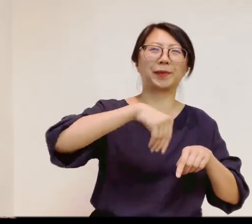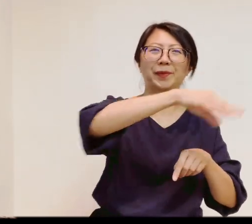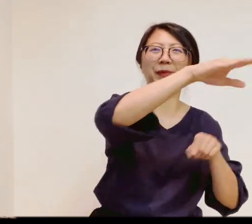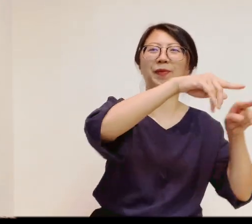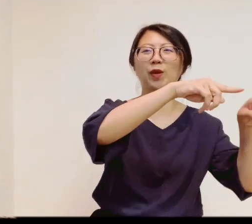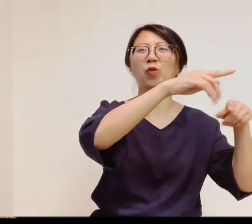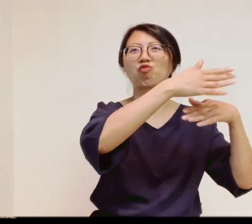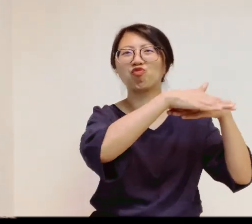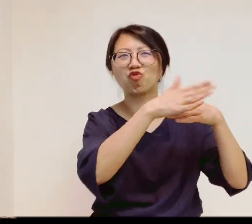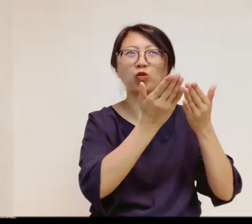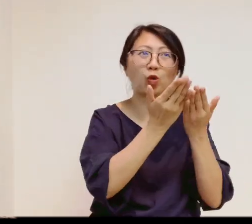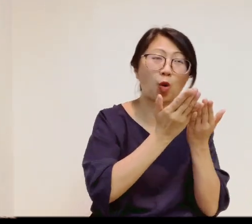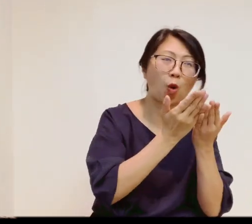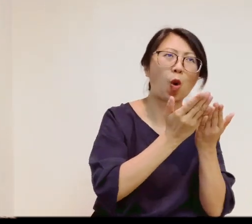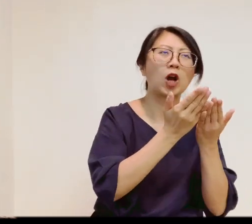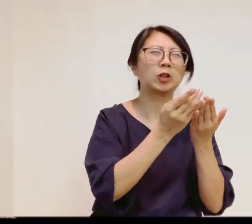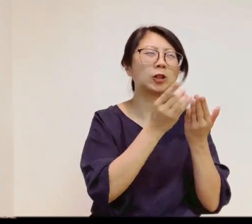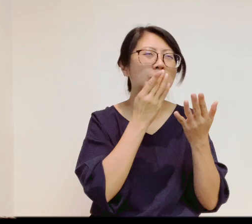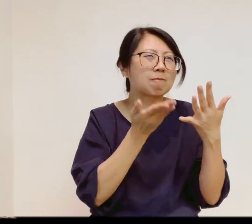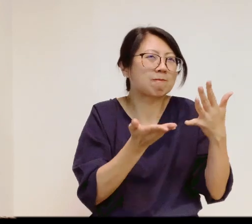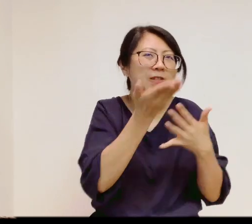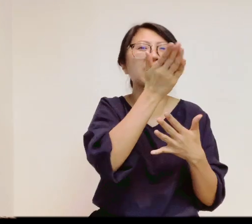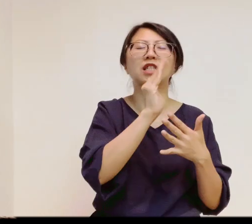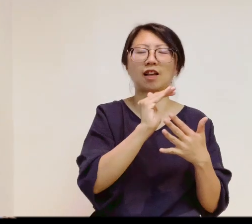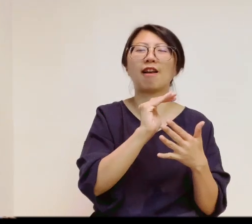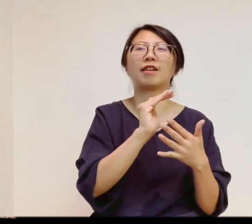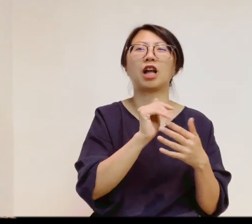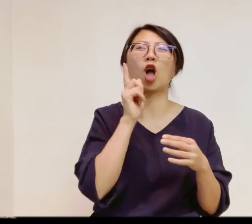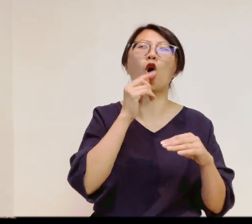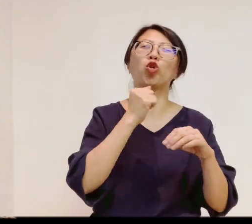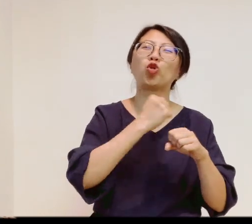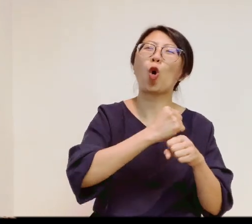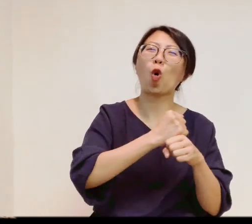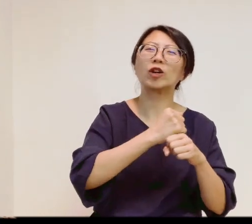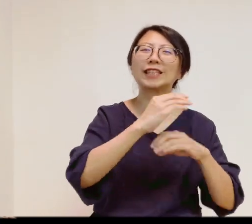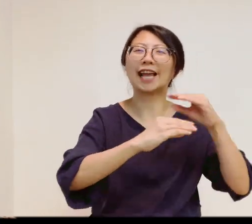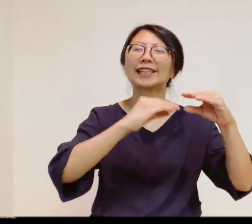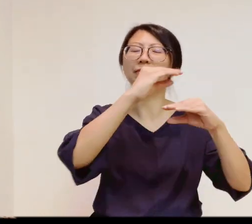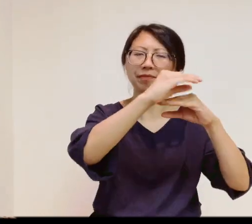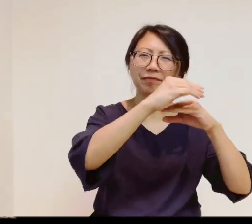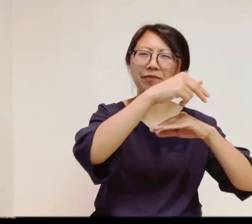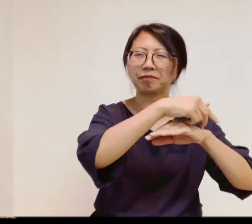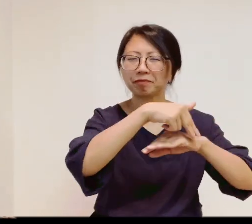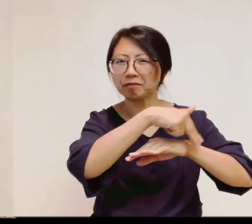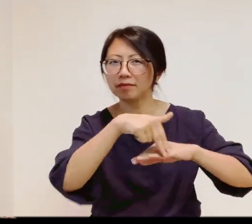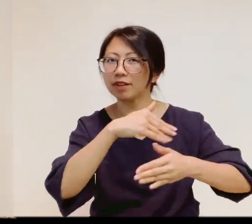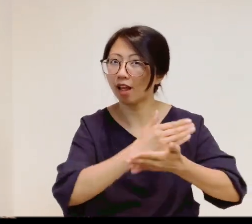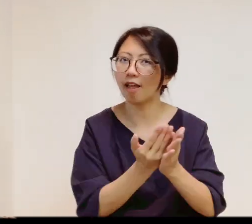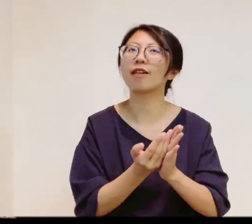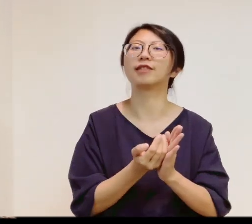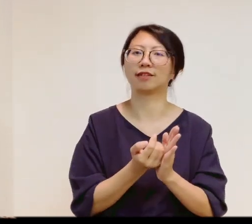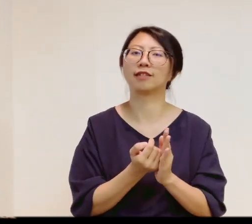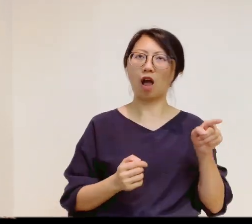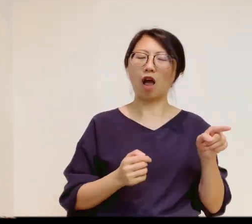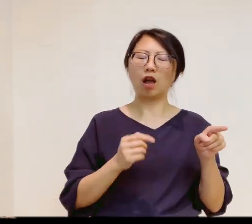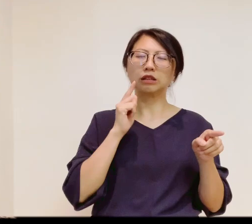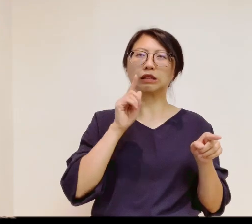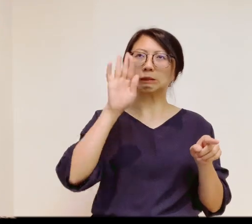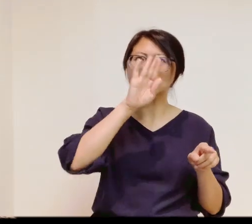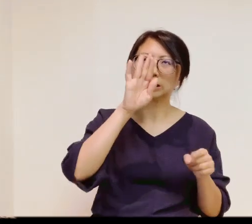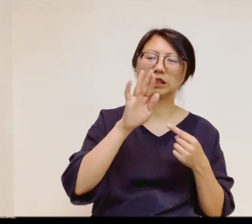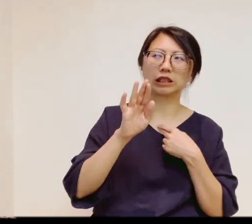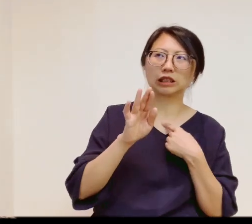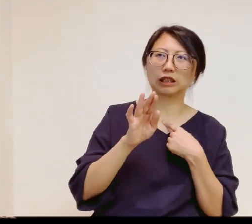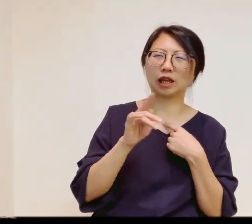以後咧 ，Eddie 就即係差唔多要同佢屋企人咧係要斷絕來往喎，因為咧佢唔可以俾人發現咧，其實佢係一個